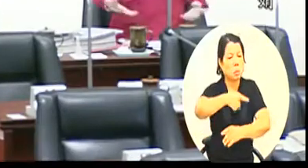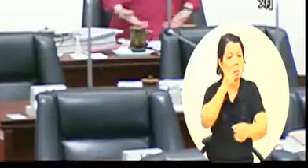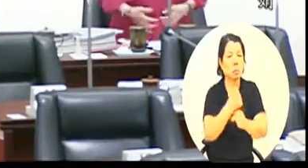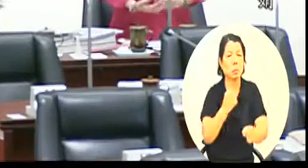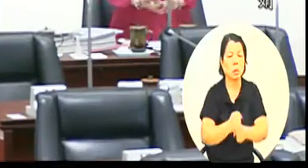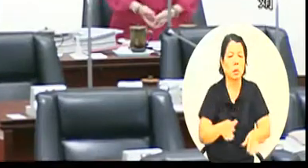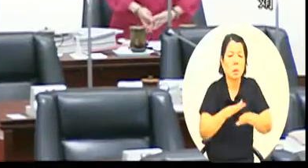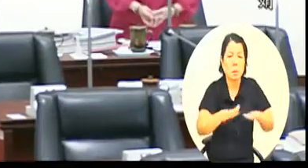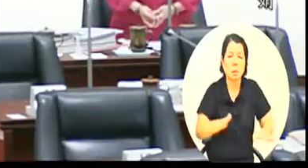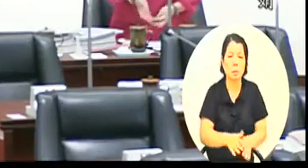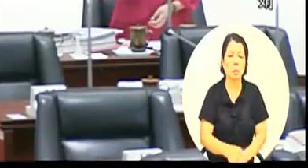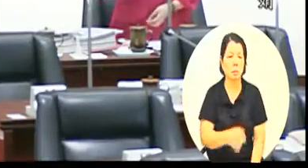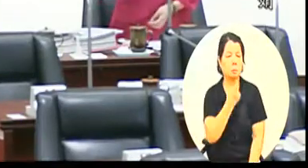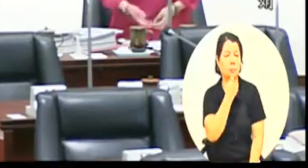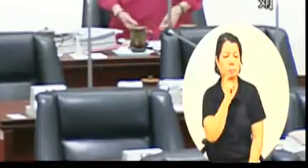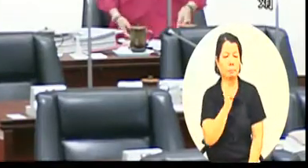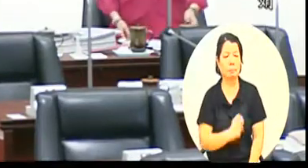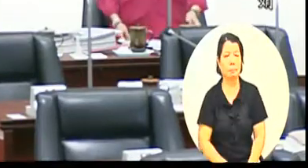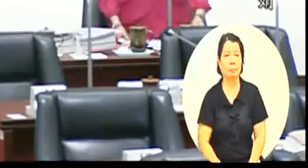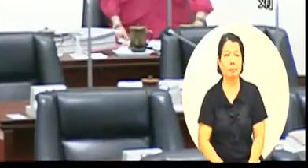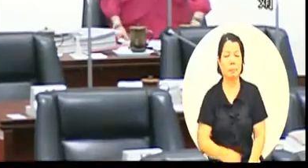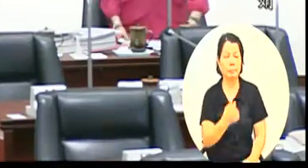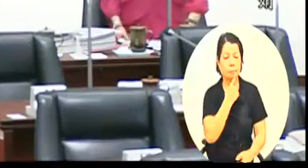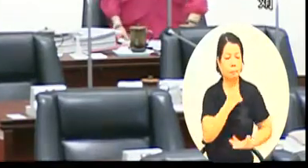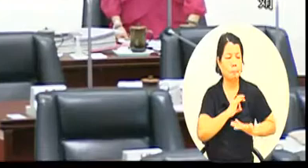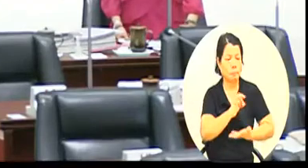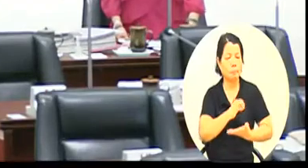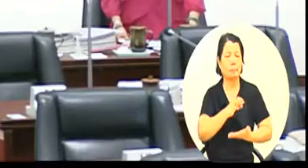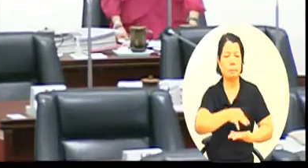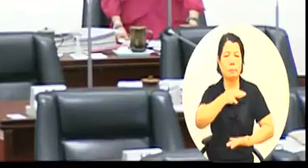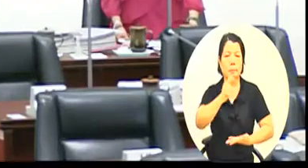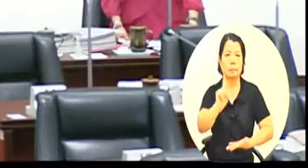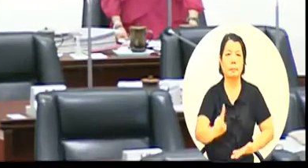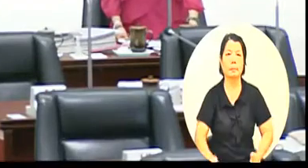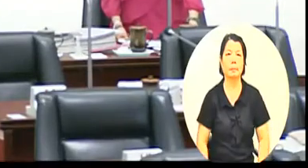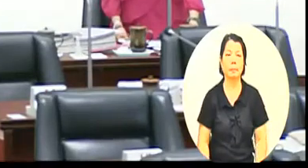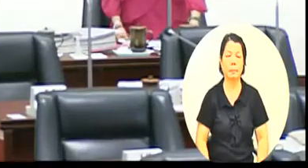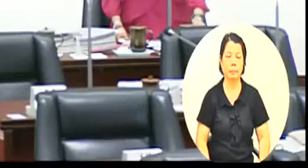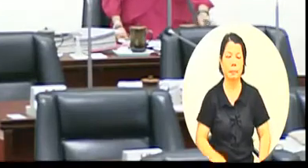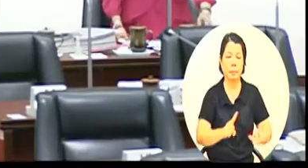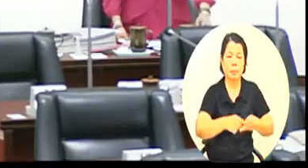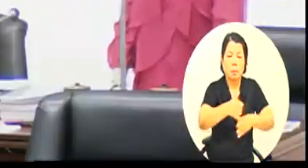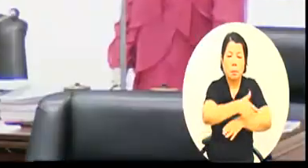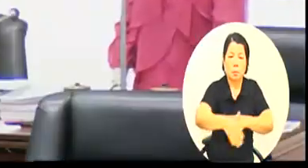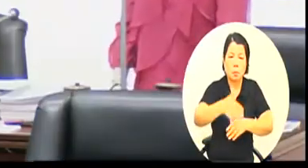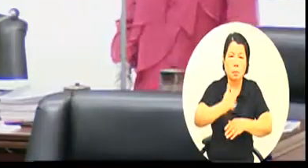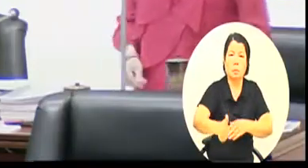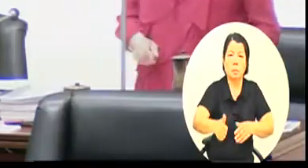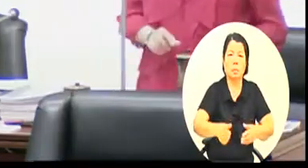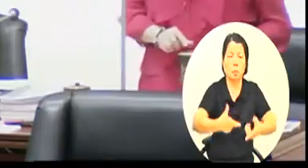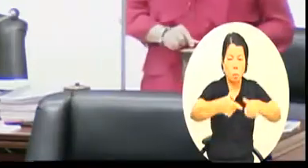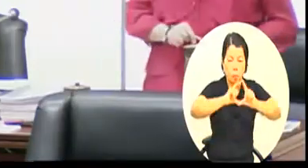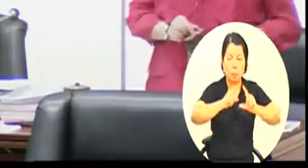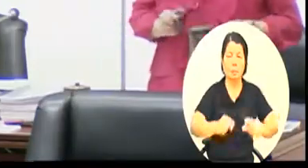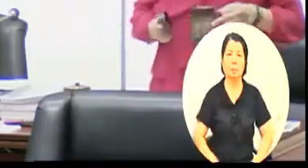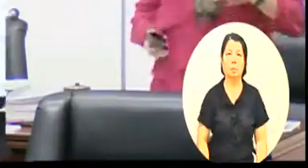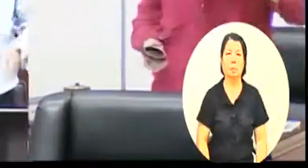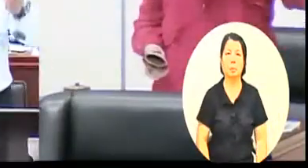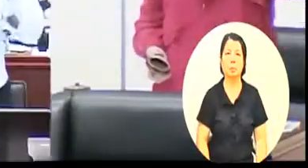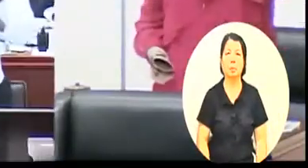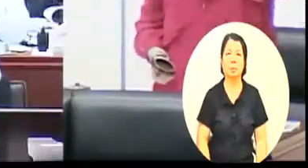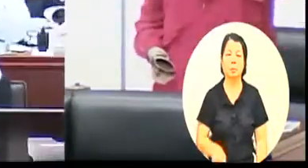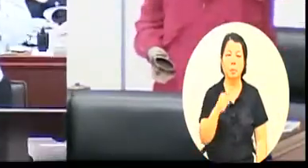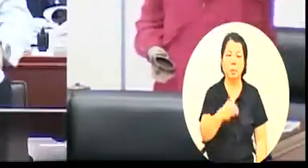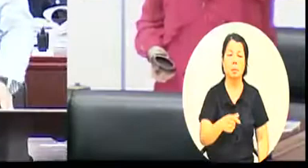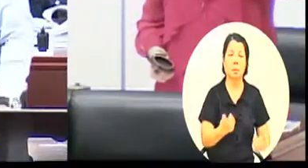在安全上有什么疑虑吗？你可以简单的答复我吗？ 委员，请答复。 好，谢谢议员的关心。好，因为这